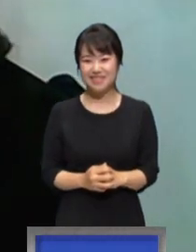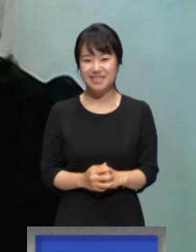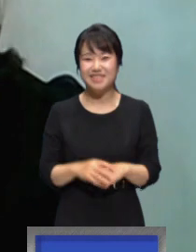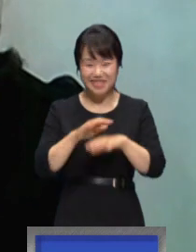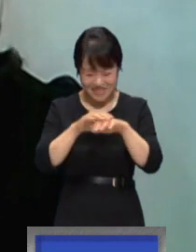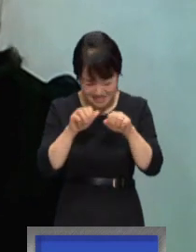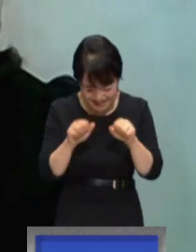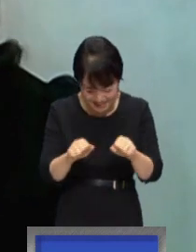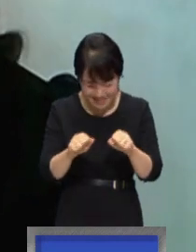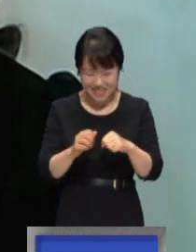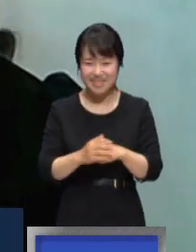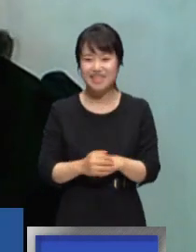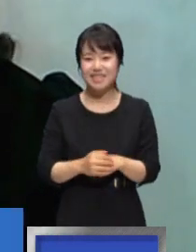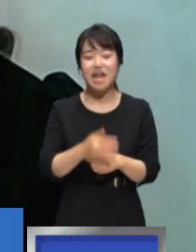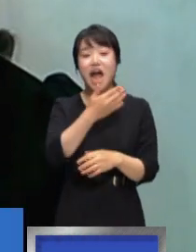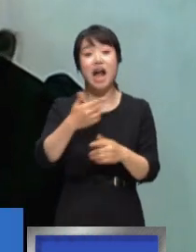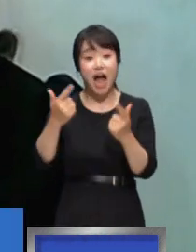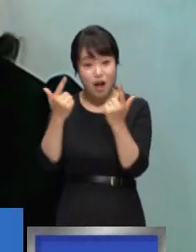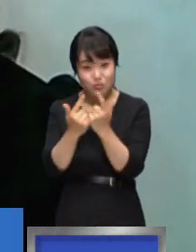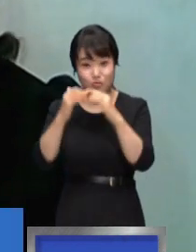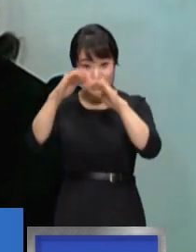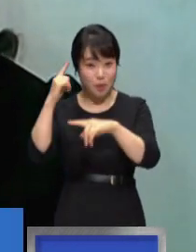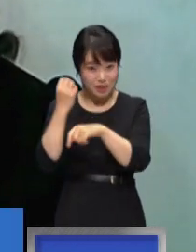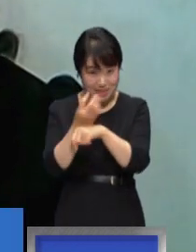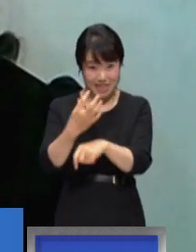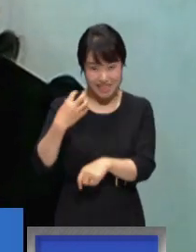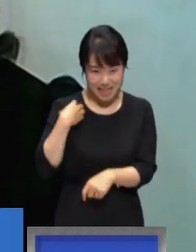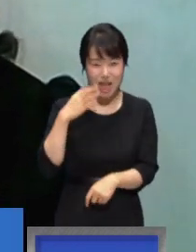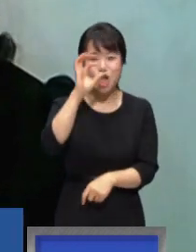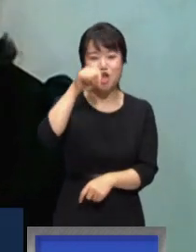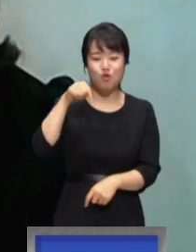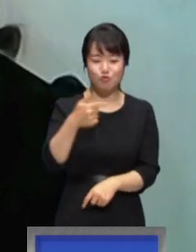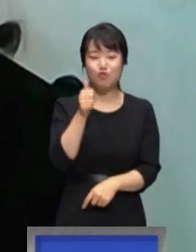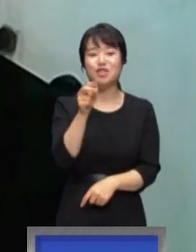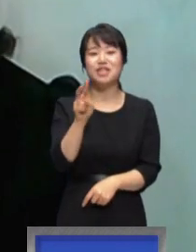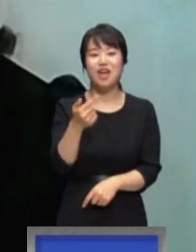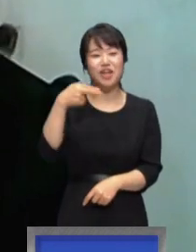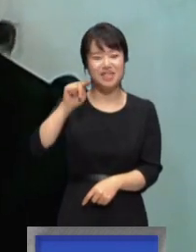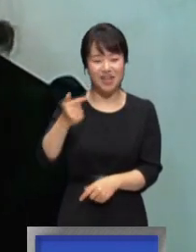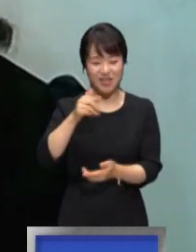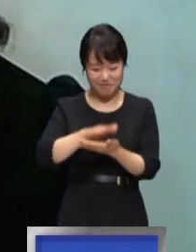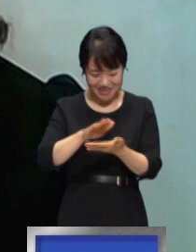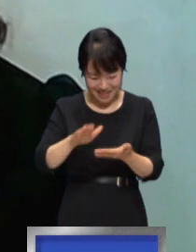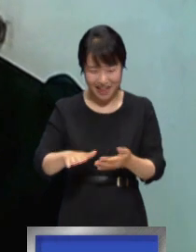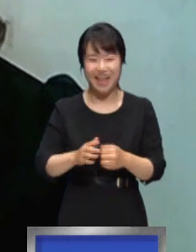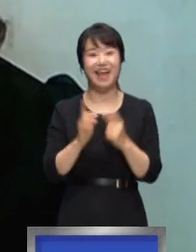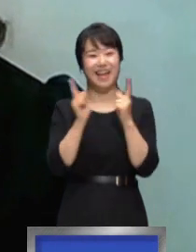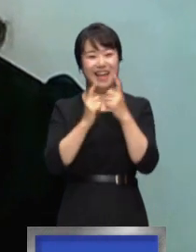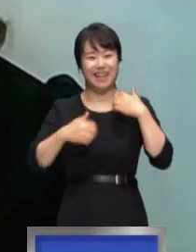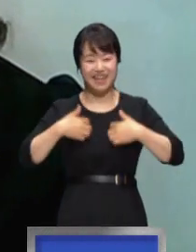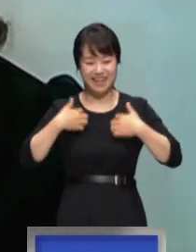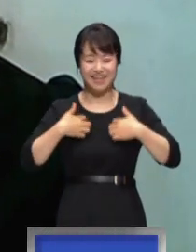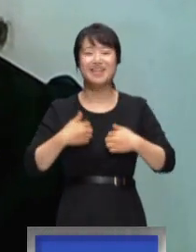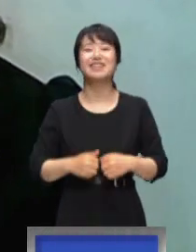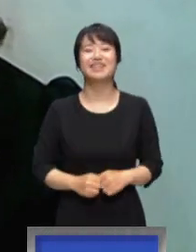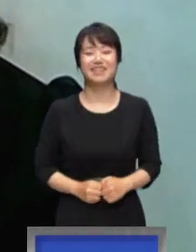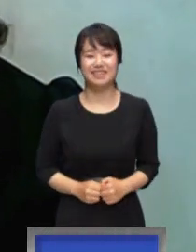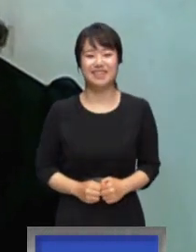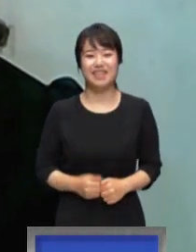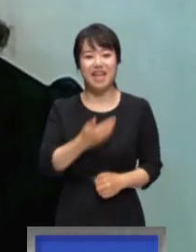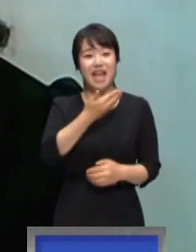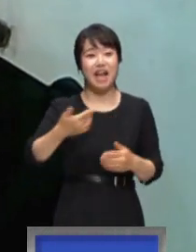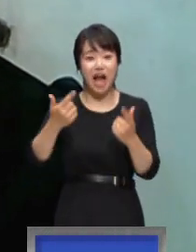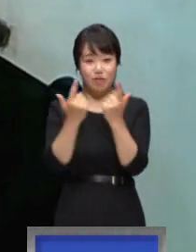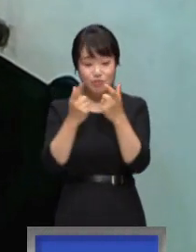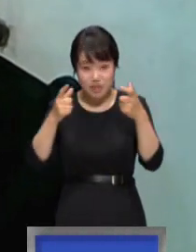네, 안녕하세요. 강북구 통신원 운현선입니다. 반갑습니다. 네, 반갑습니다. 이 강북